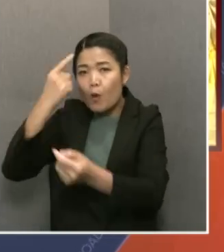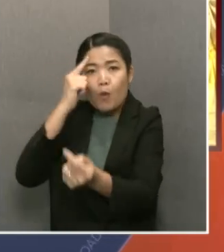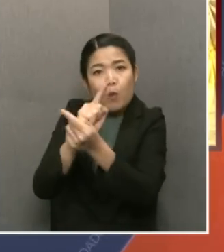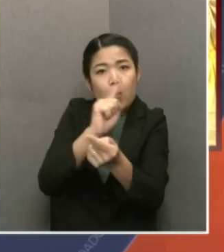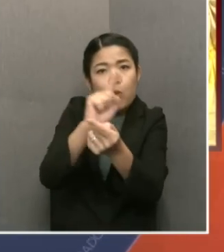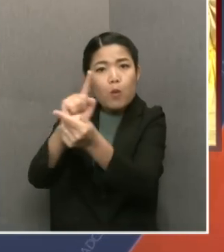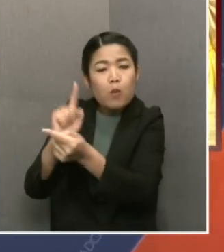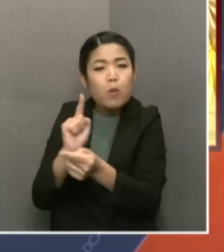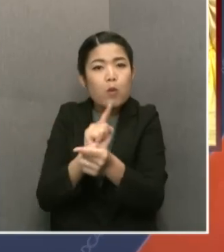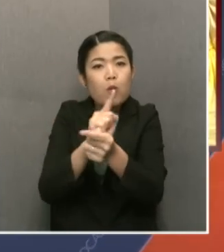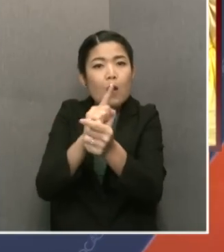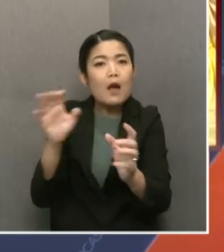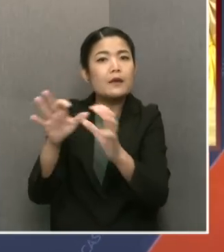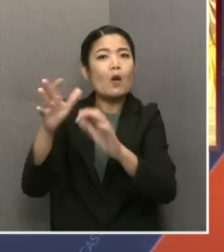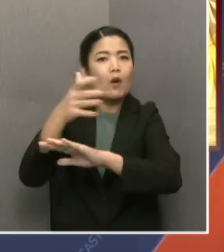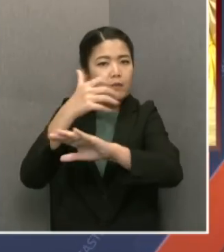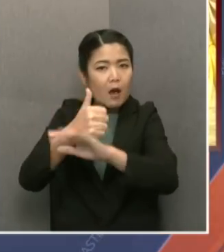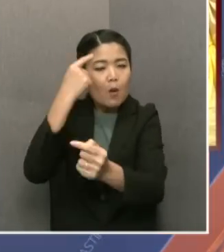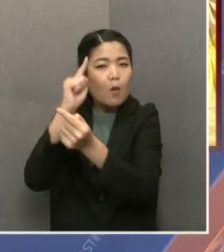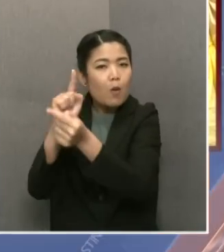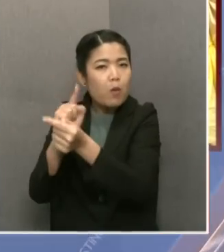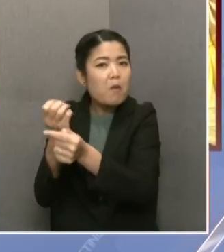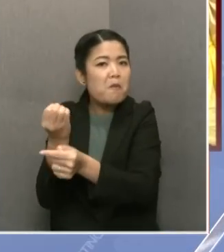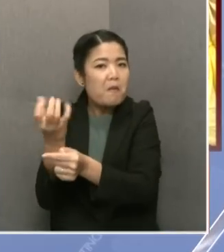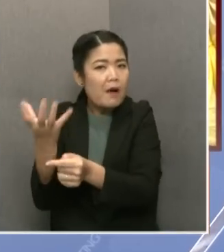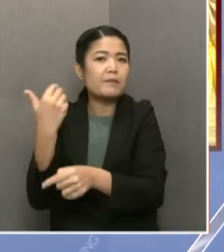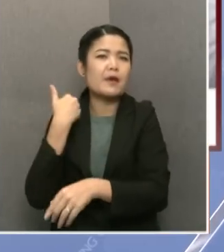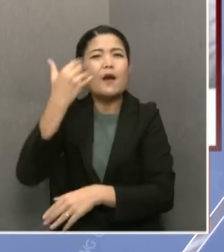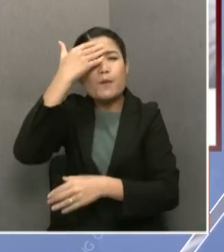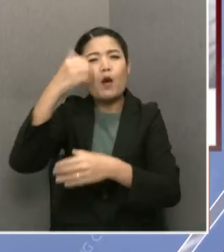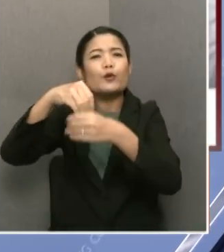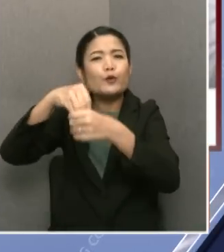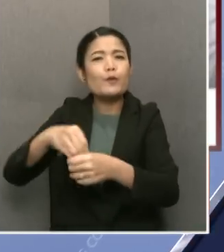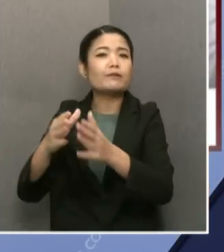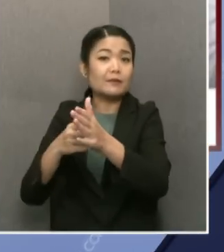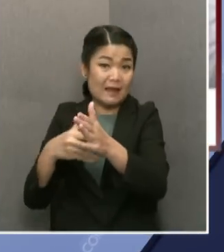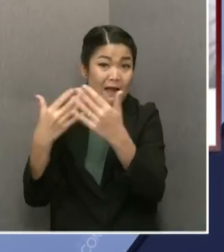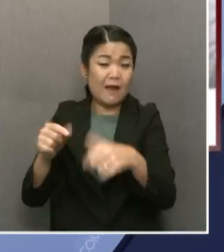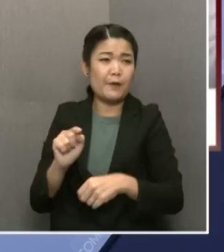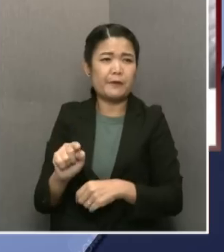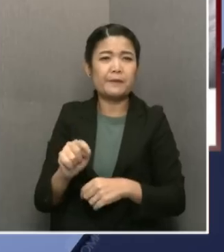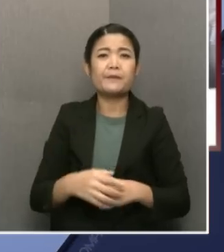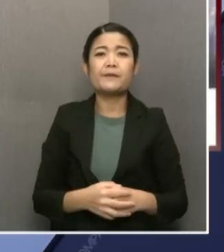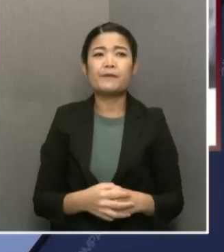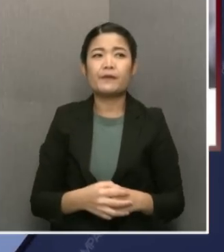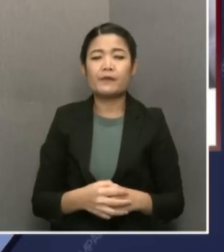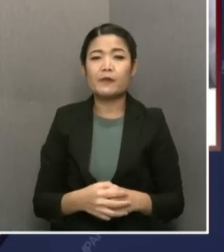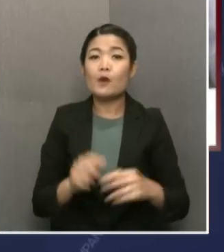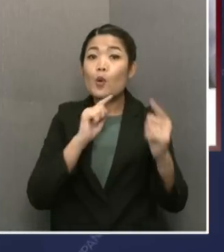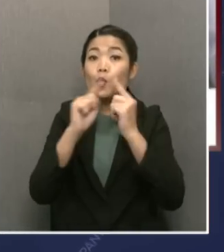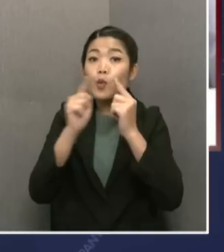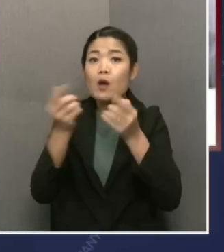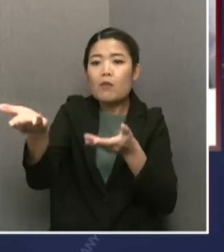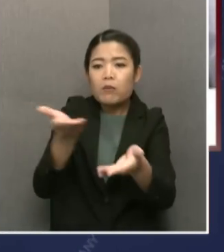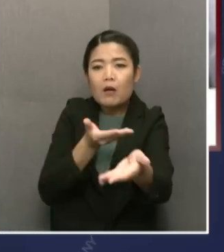เนี่ยนะในแวดวงทางการเมืองที่มากกว่านะเพราะว่าเขาอยู่มาก่อนนะครับเพราะฉะนั้นเนี่ยก็เลยทำให้การเจรจาต่อรองใน